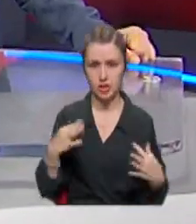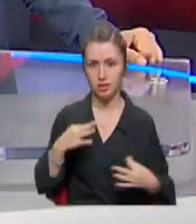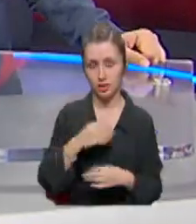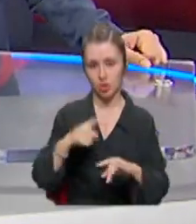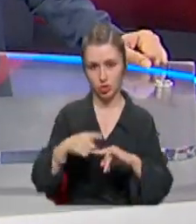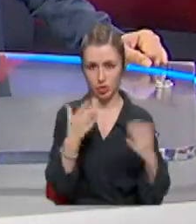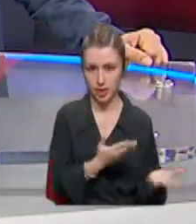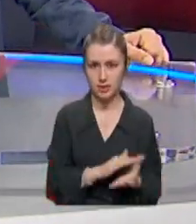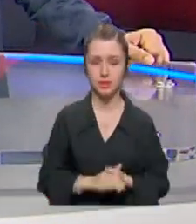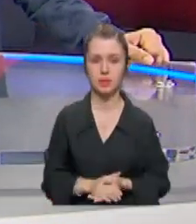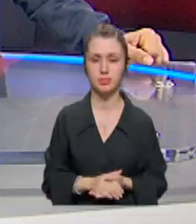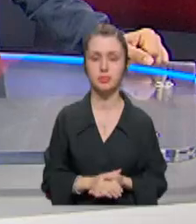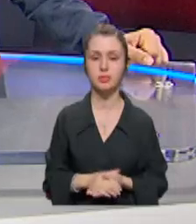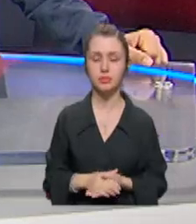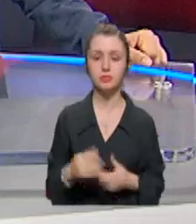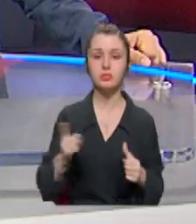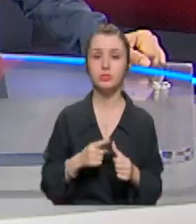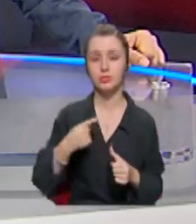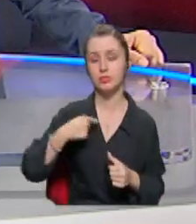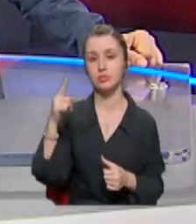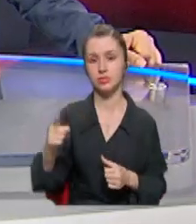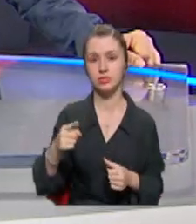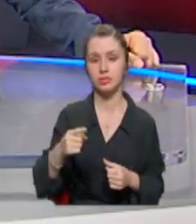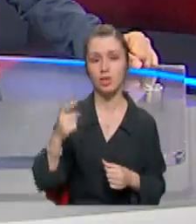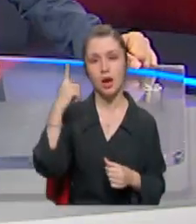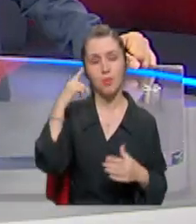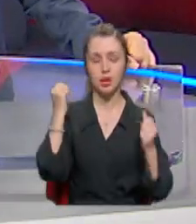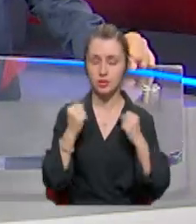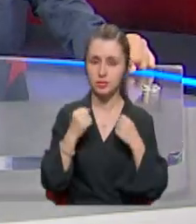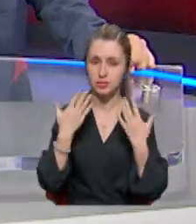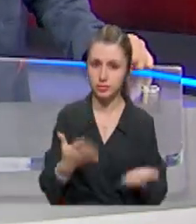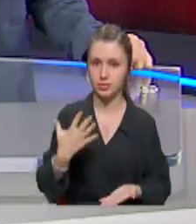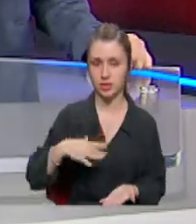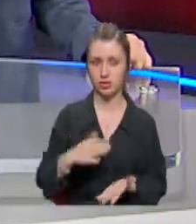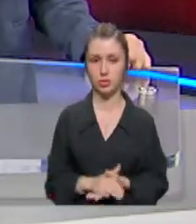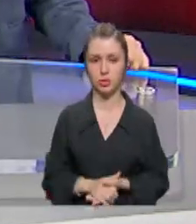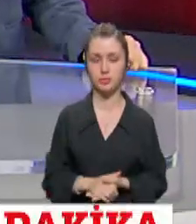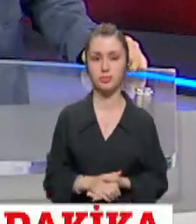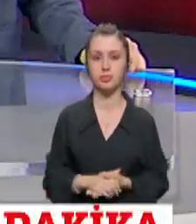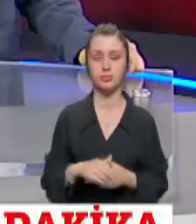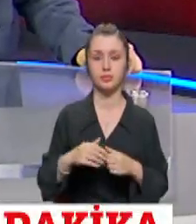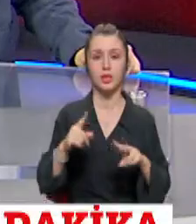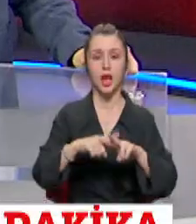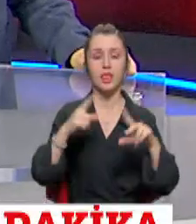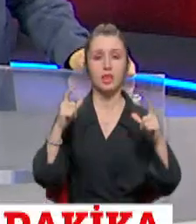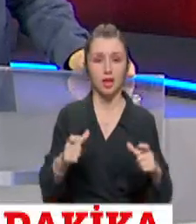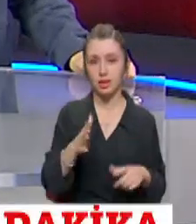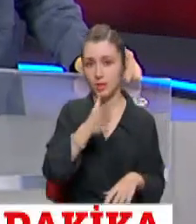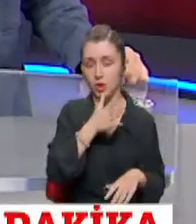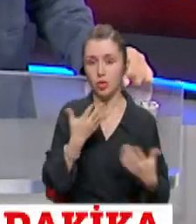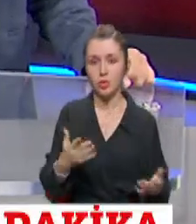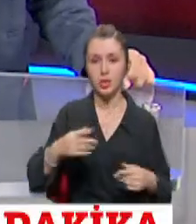hoş geldiniz. Merhaba, hoş bulduk. Efendim, öncelikle ben size başsağlığı dilemek istiyorum. Teşekkür ederim. Antakya'da biliyorum